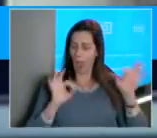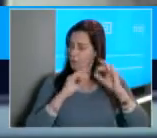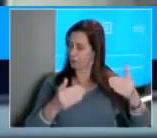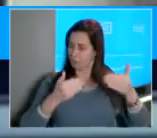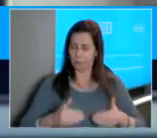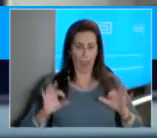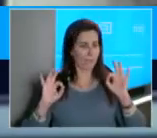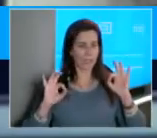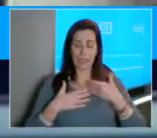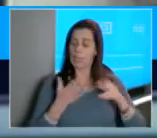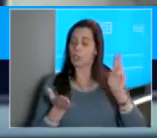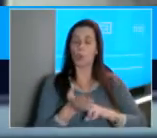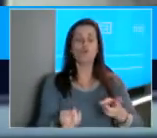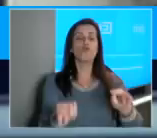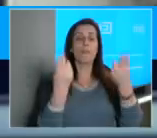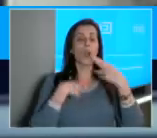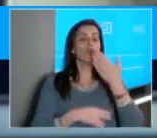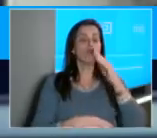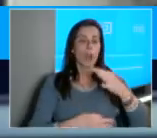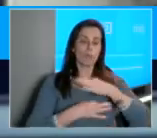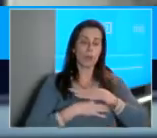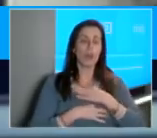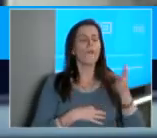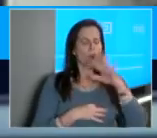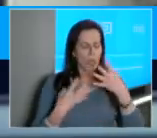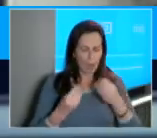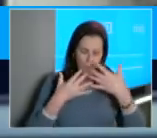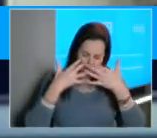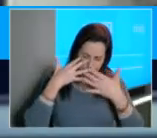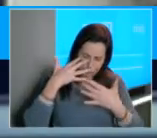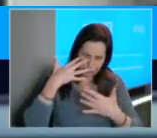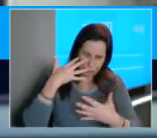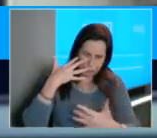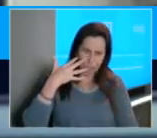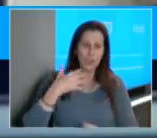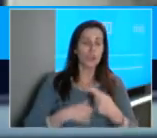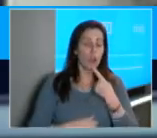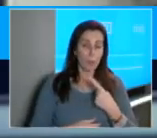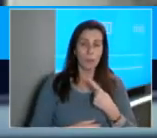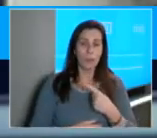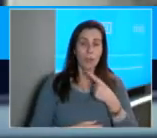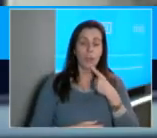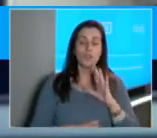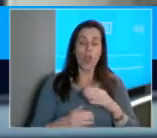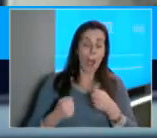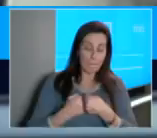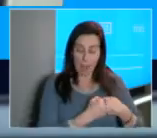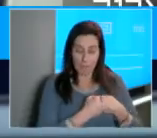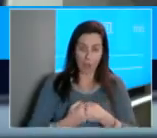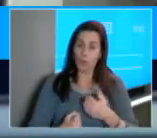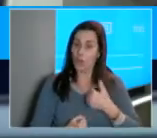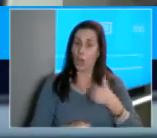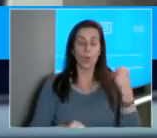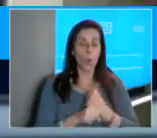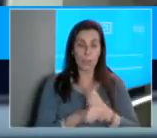מביתו, אין זכות שיבה, ירושלים שלנו ועוד הרבה מאוד דברים שאומרים בעצם ששנות המאבק